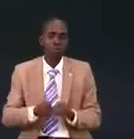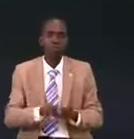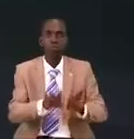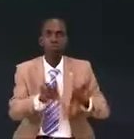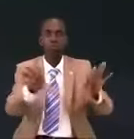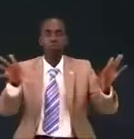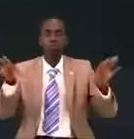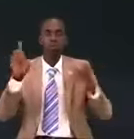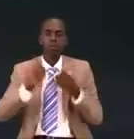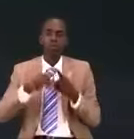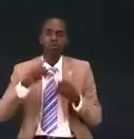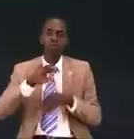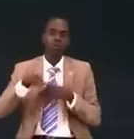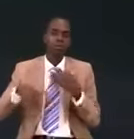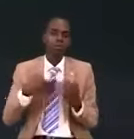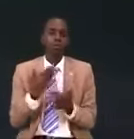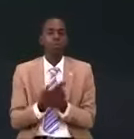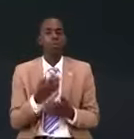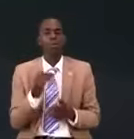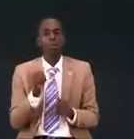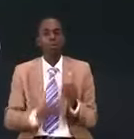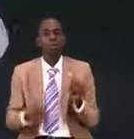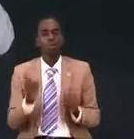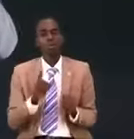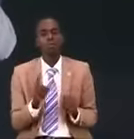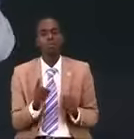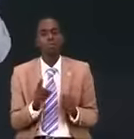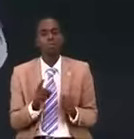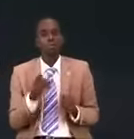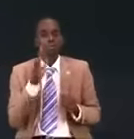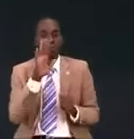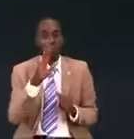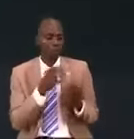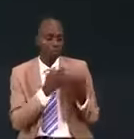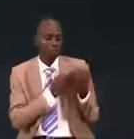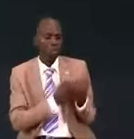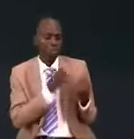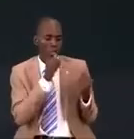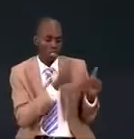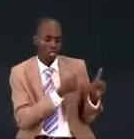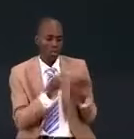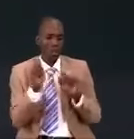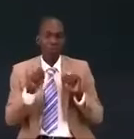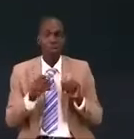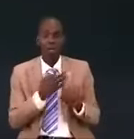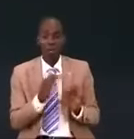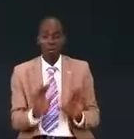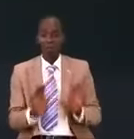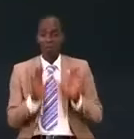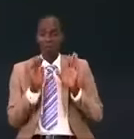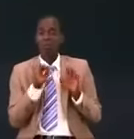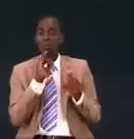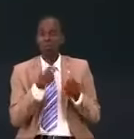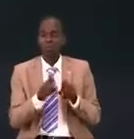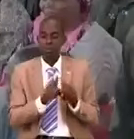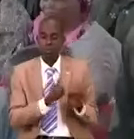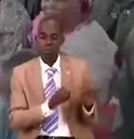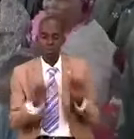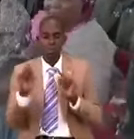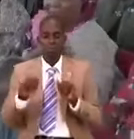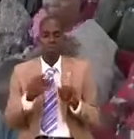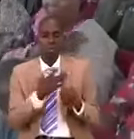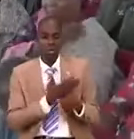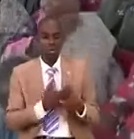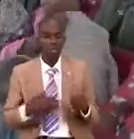la crainte est contagieuse la peur est contagieuse mais à partir d'aujourd'hui nos